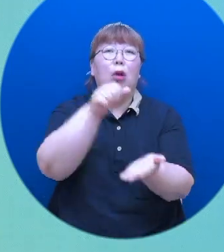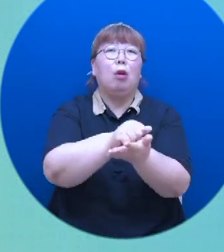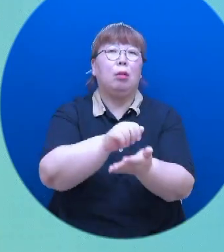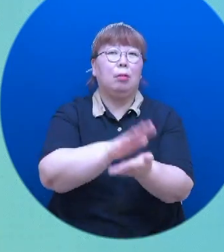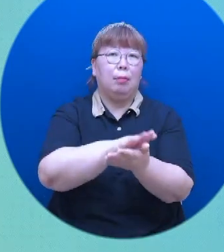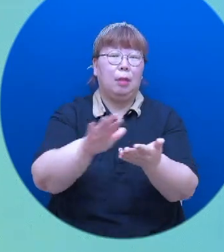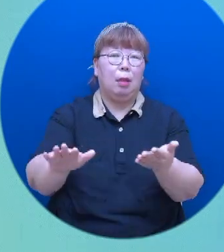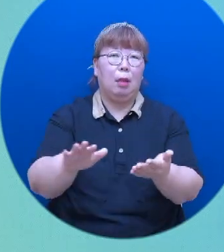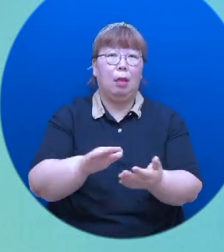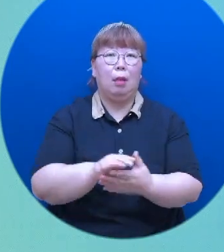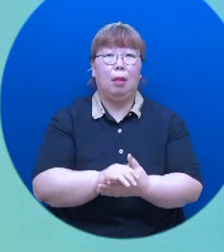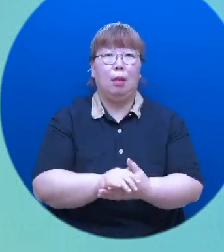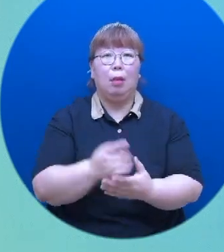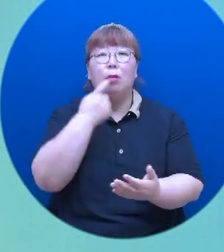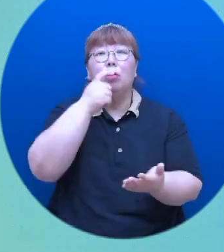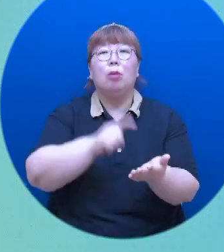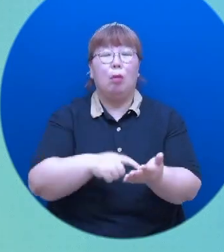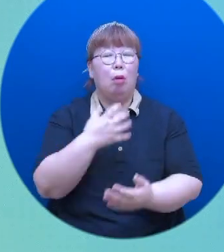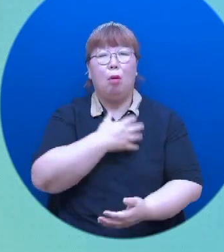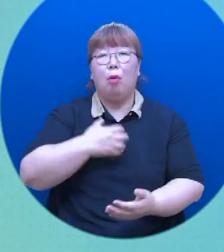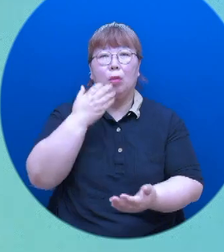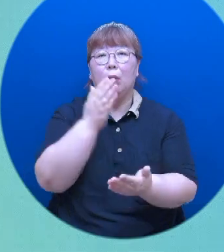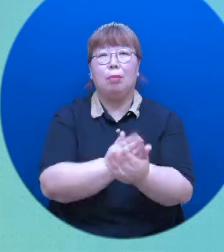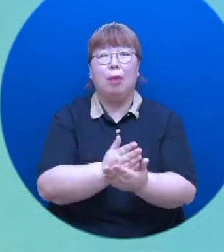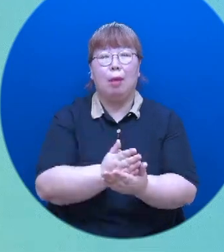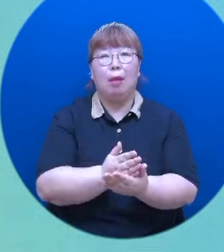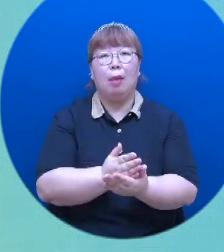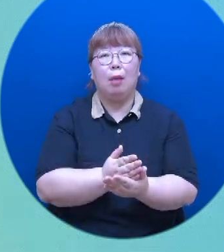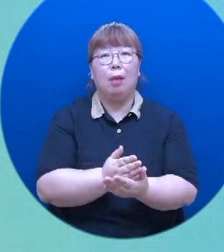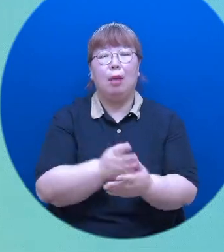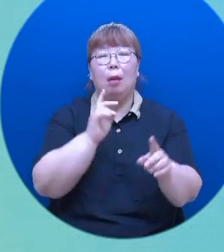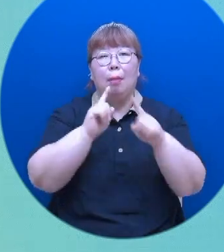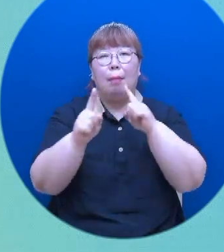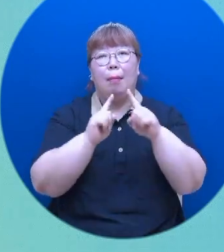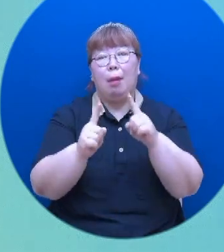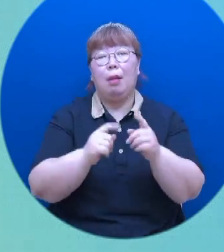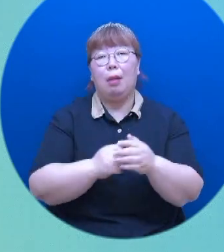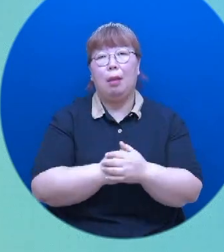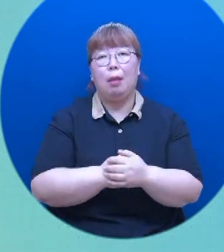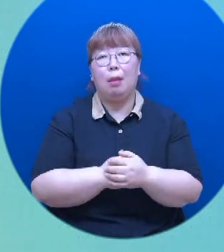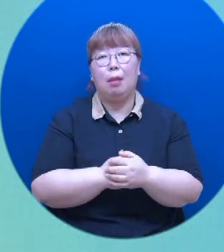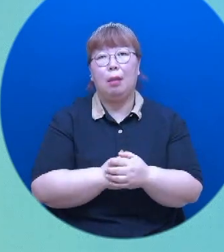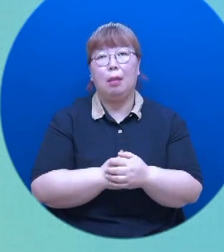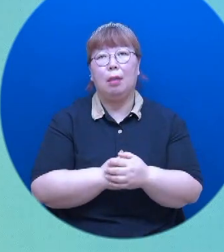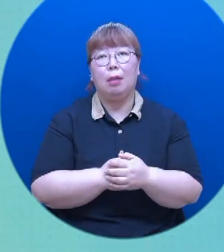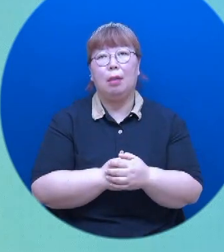밥입니다. 걱정할 거 없습니다. 라고 말을 하잖아요.